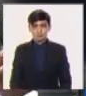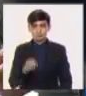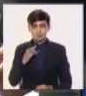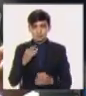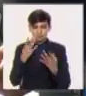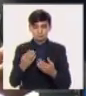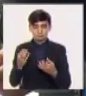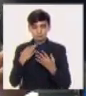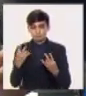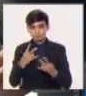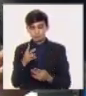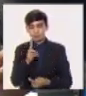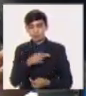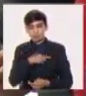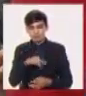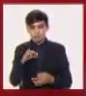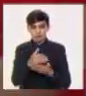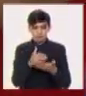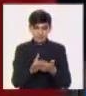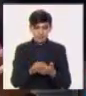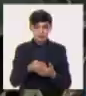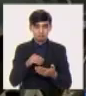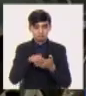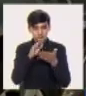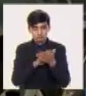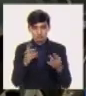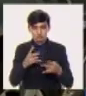болмаса қайсы кім қайтыс болғанын списігін іліп қоймай ма?